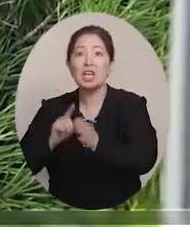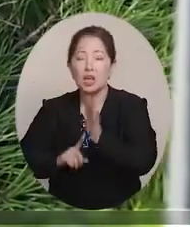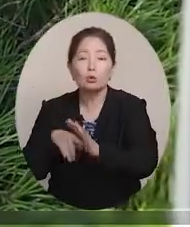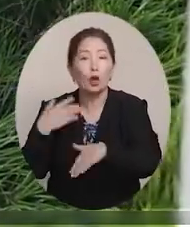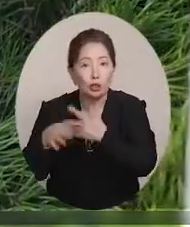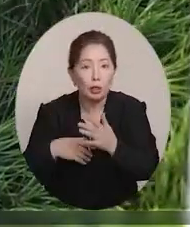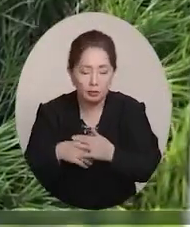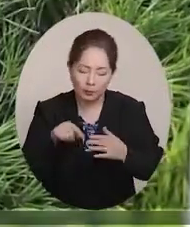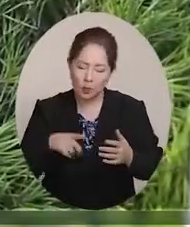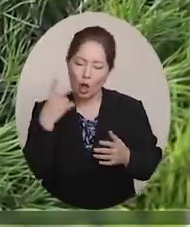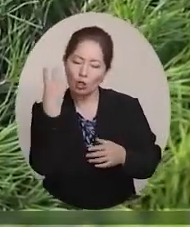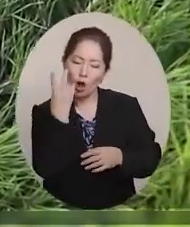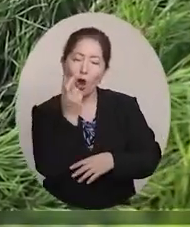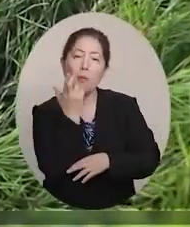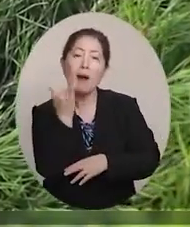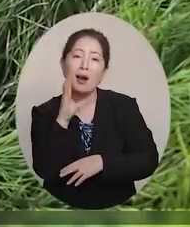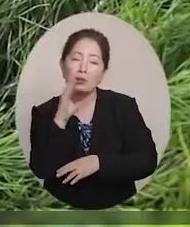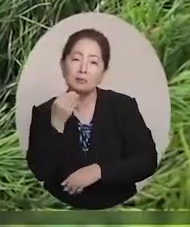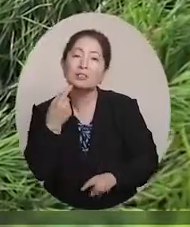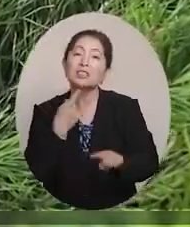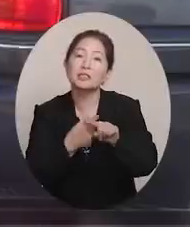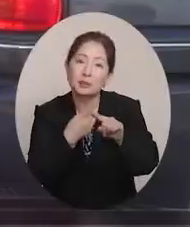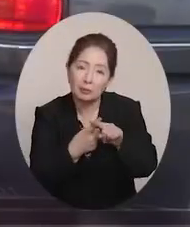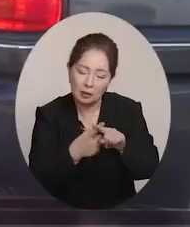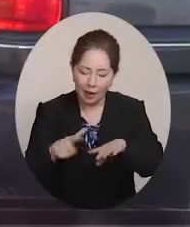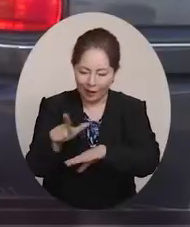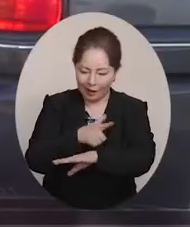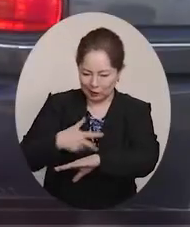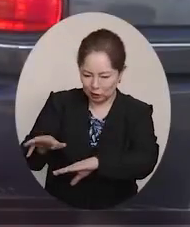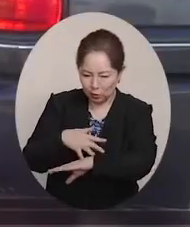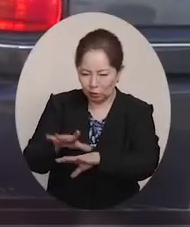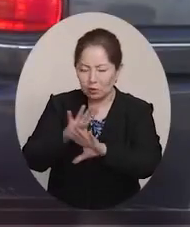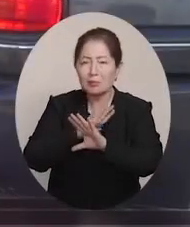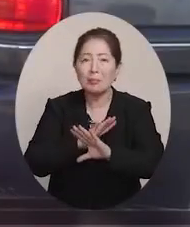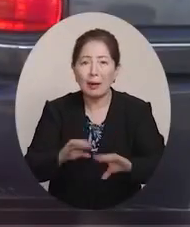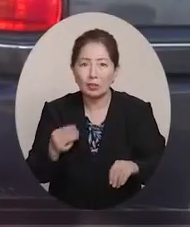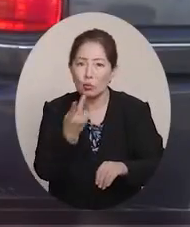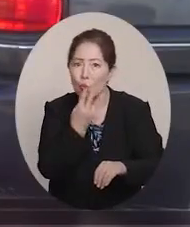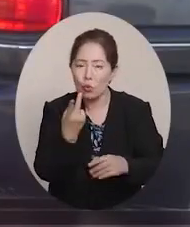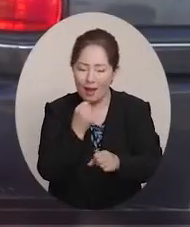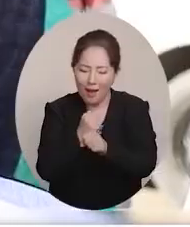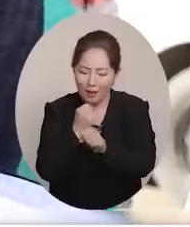Нэг ёсондоо ногоон байгууламжийг нэмэгдүүлэх ажил маань хөрсний бохирдлоо багасгах